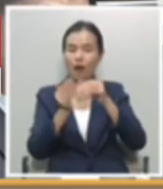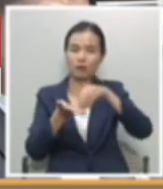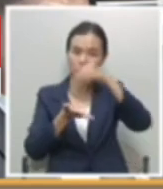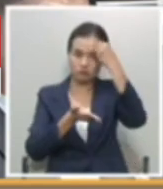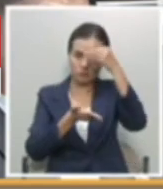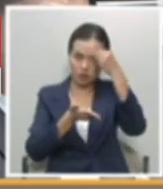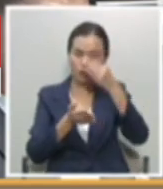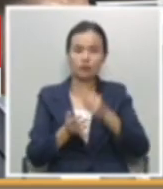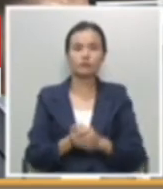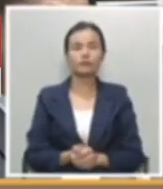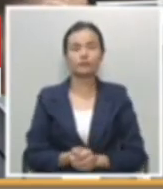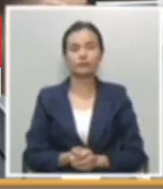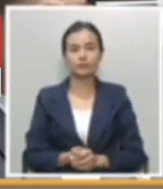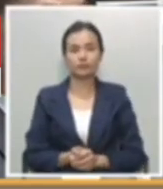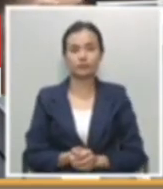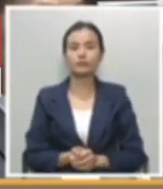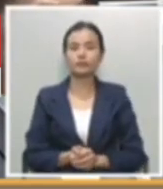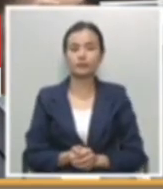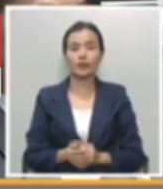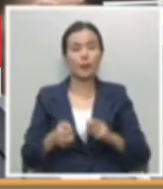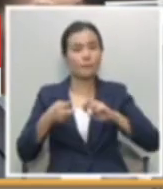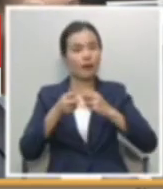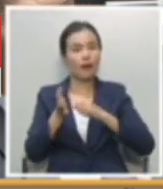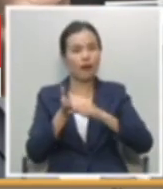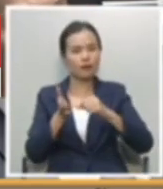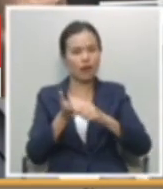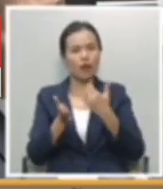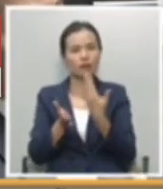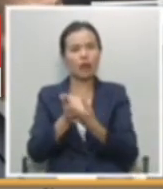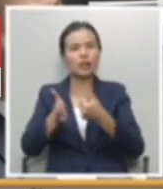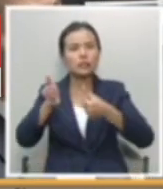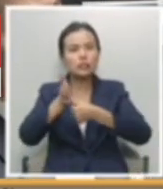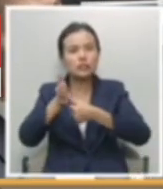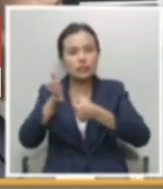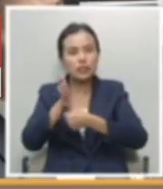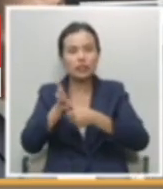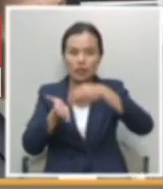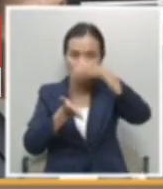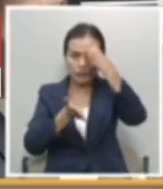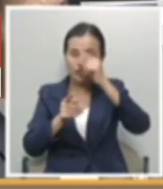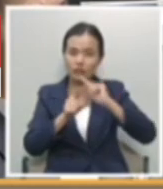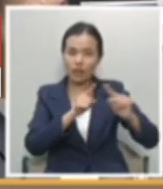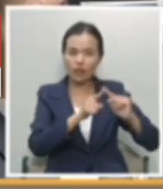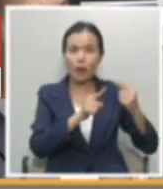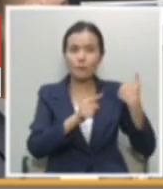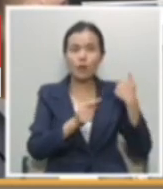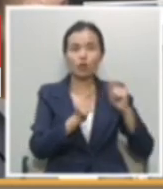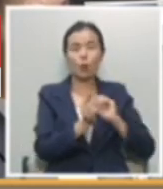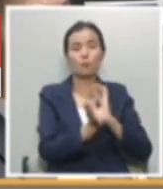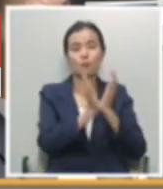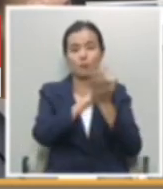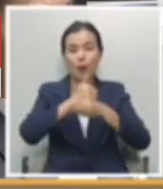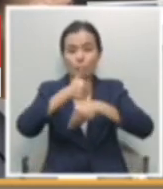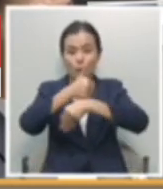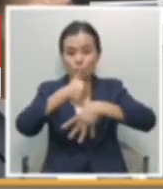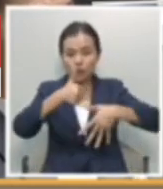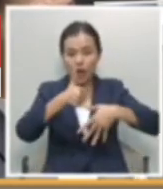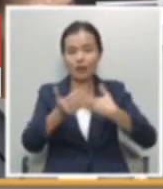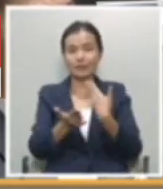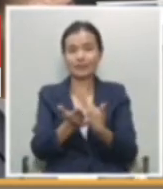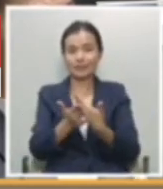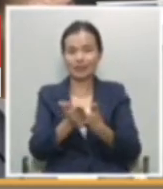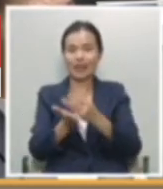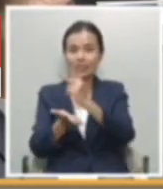าตลอดจนแก้ไขปัญหาหนี้สินการทางการศึกษาโดยการปรับโครงสร้างหนี้กองทุน